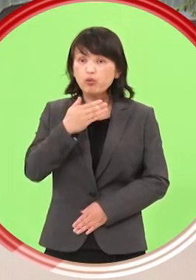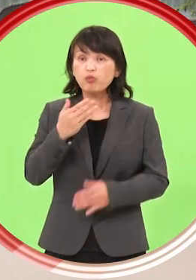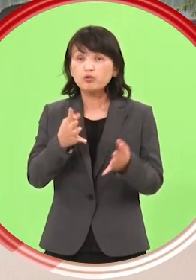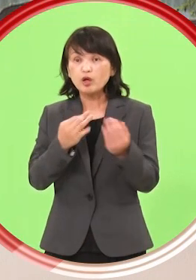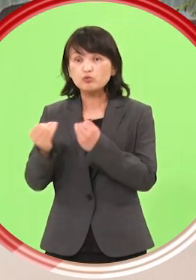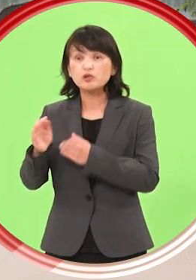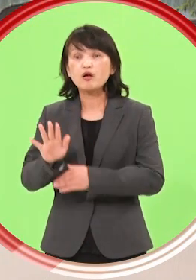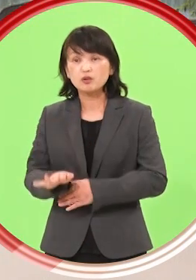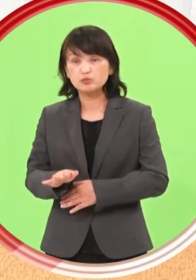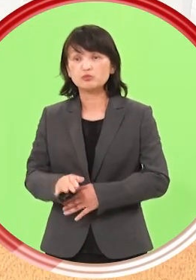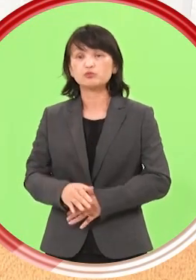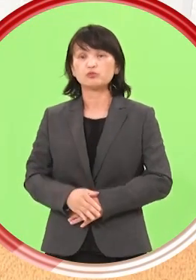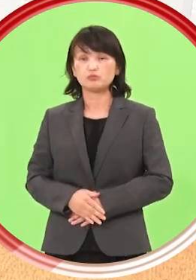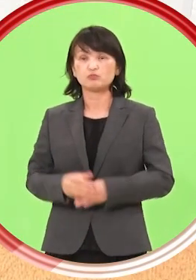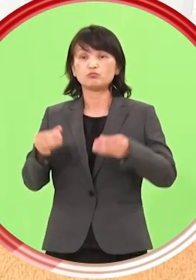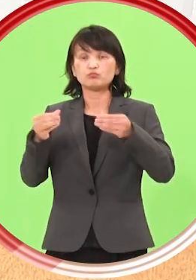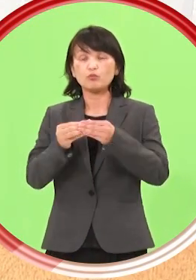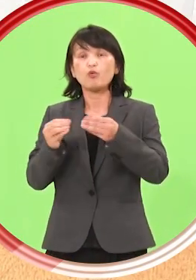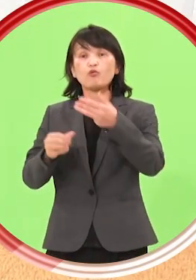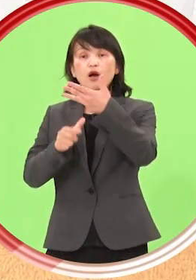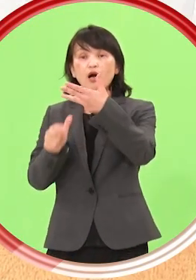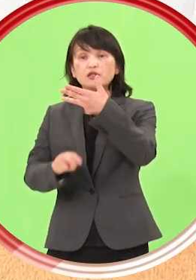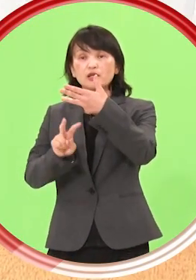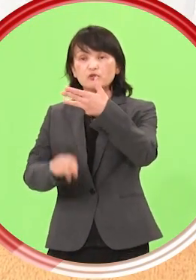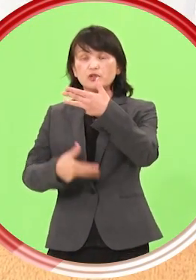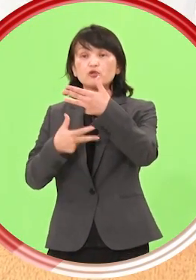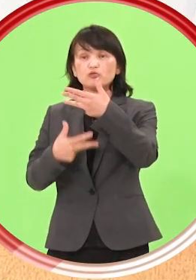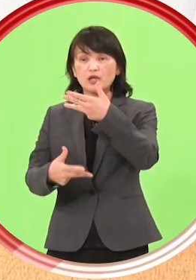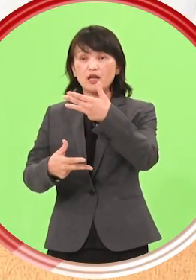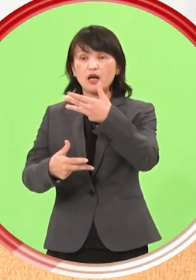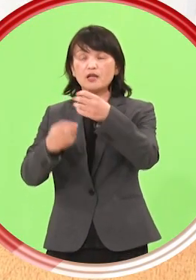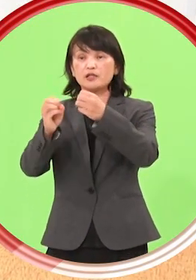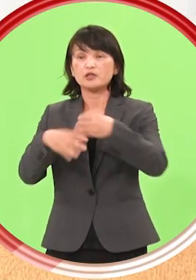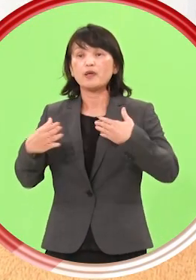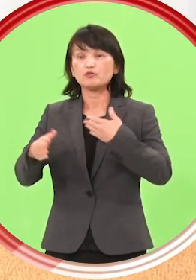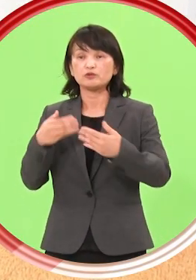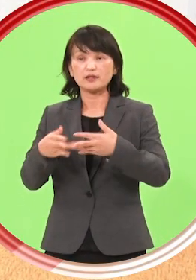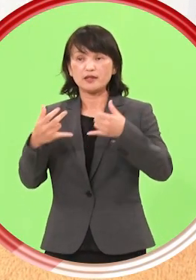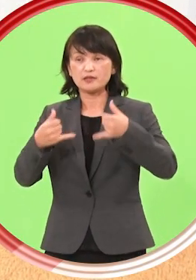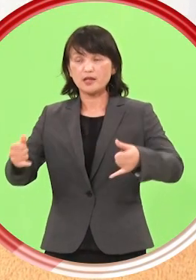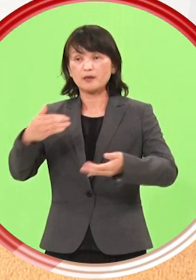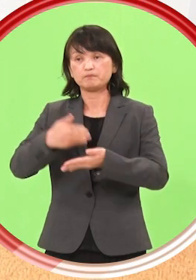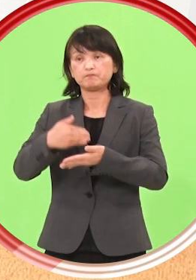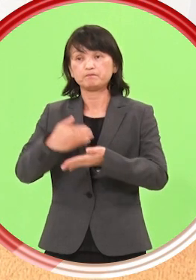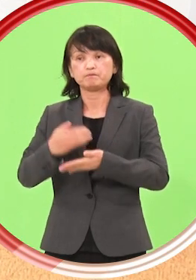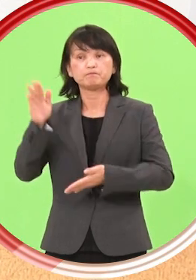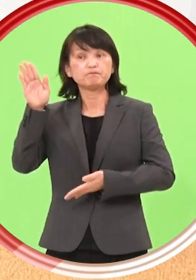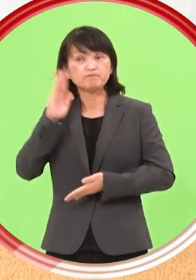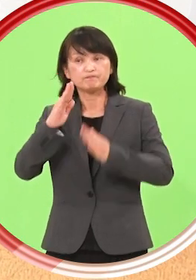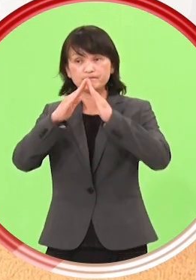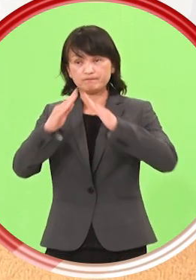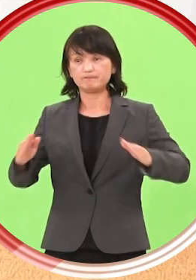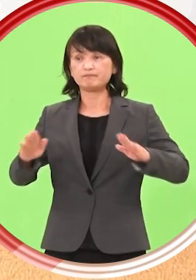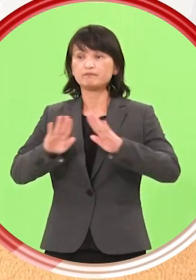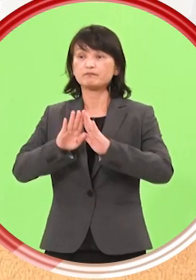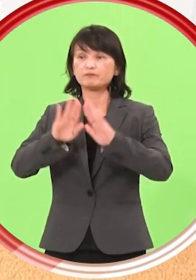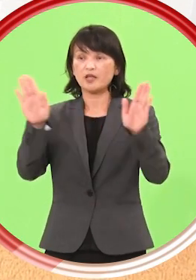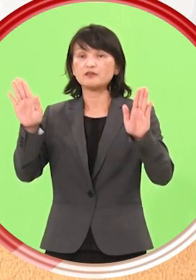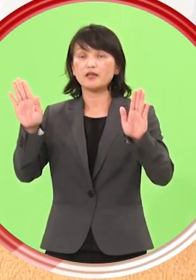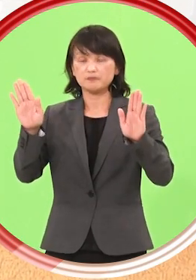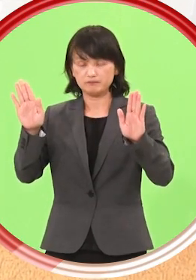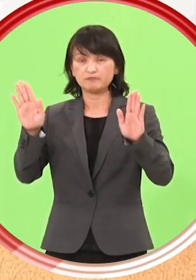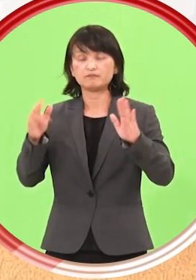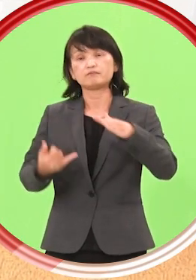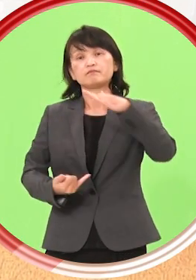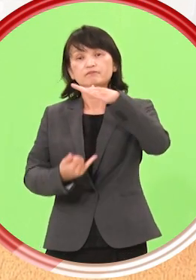あるんですね。 関連行事として8月27日に被爆体験者の証言を聞く会